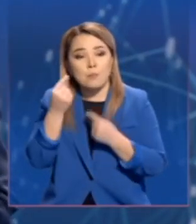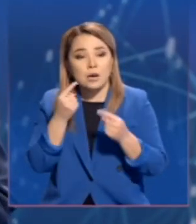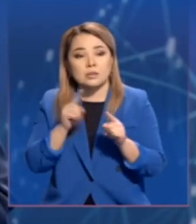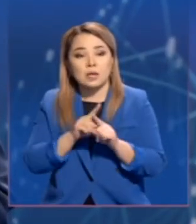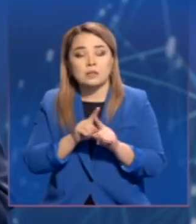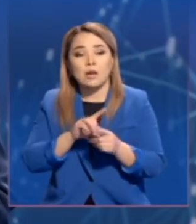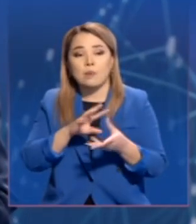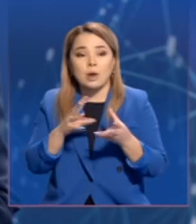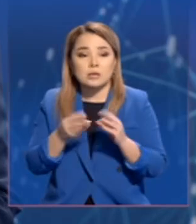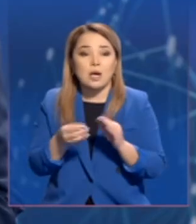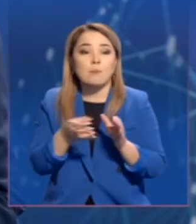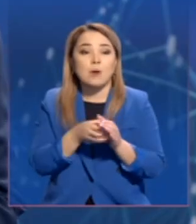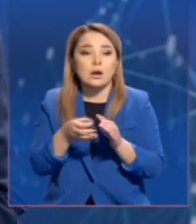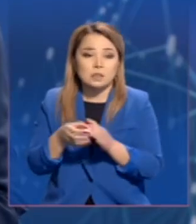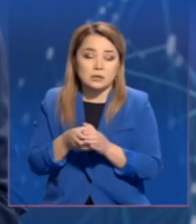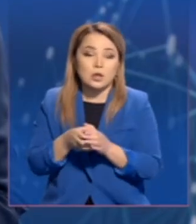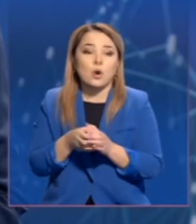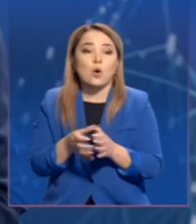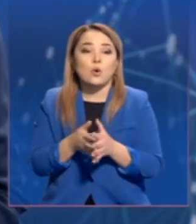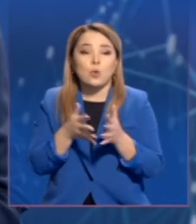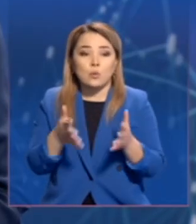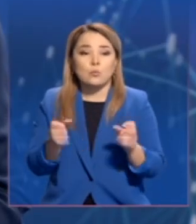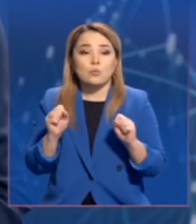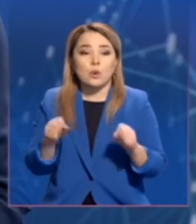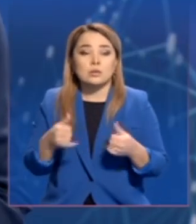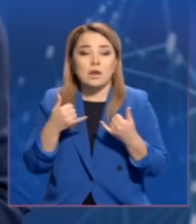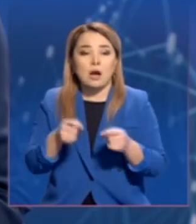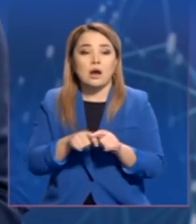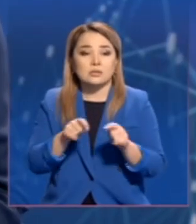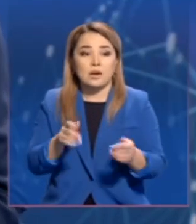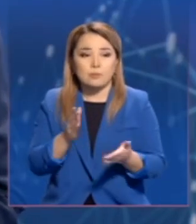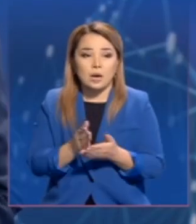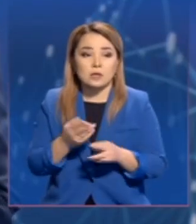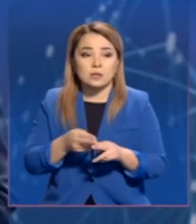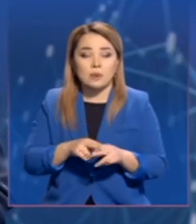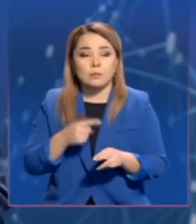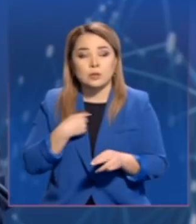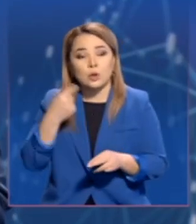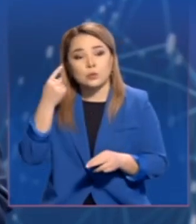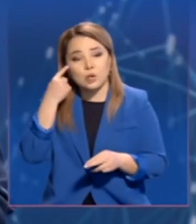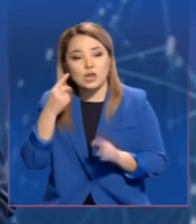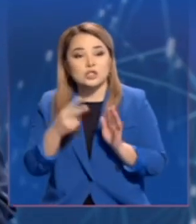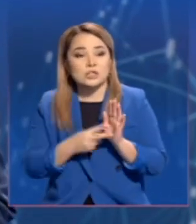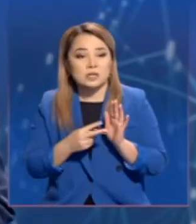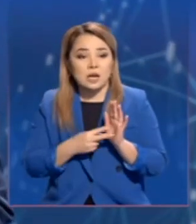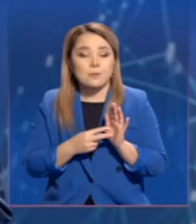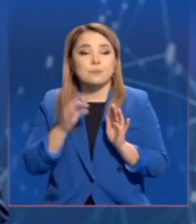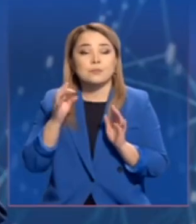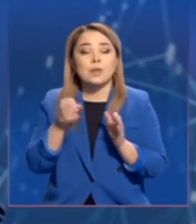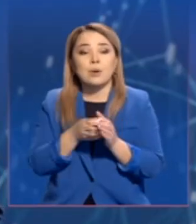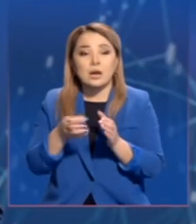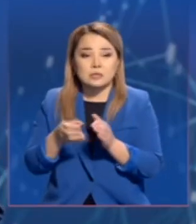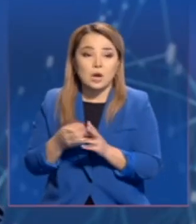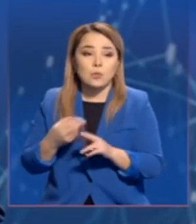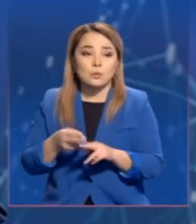мазмұндағы партиялардың кең мүмкіндіктері ашыла береді. Меніңше, жалпы 7 партия